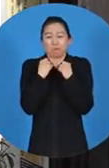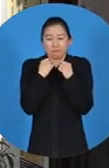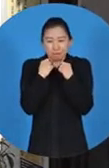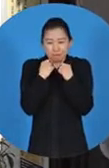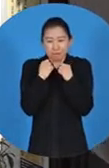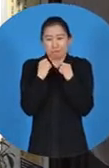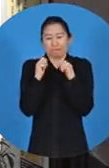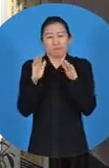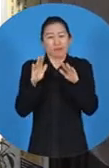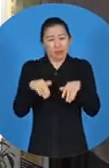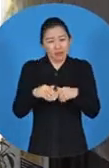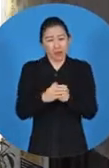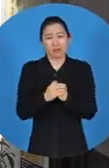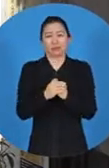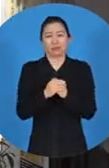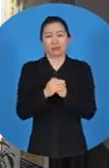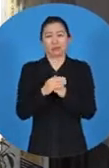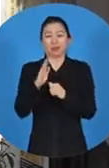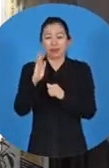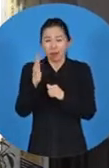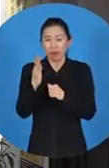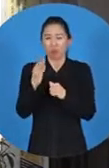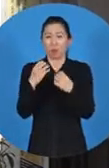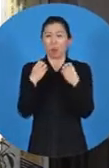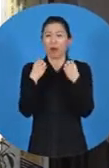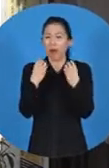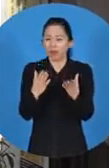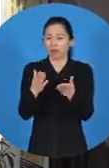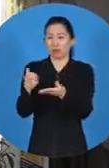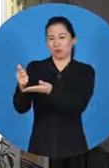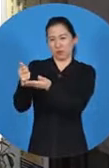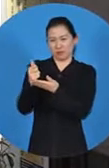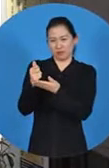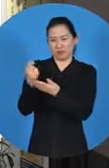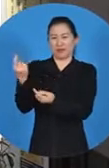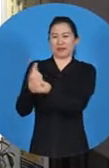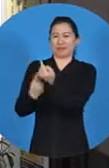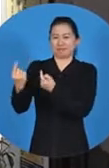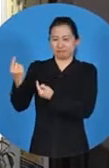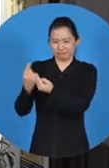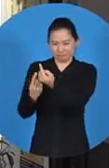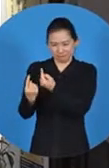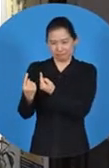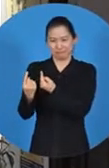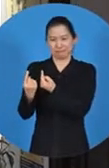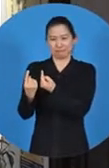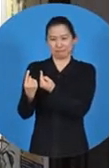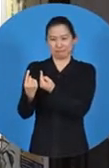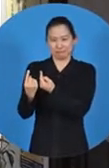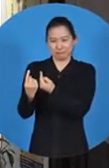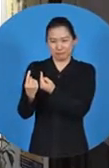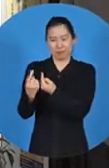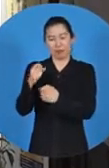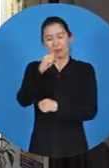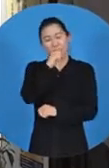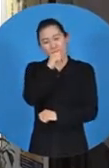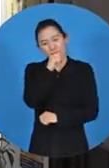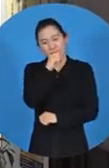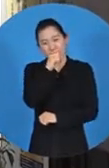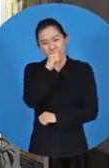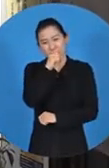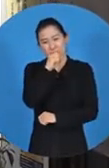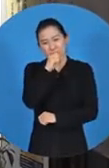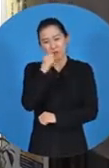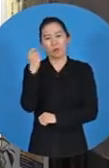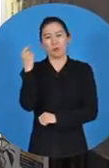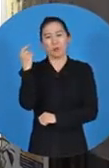るんだろうって思いながら。 そうですか。 まあでも結局新しいお客さんもすごい来てくれて、あの新しいことできたので、まあ良かったかなって今の